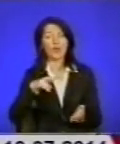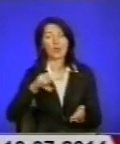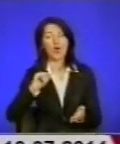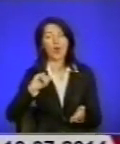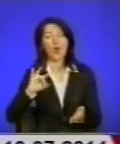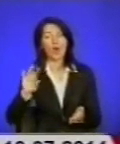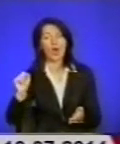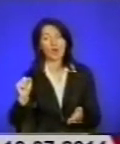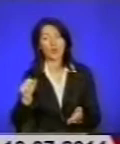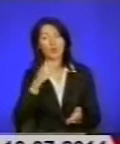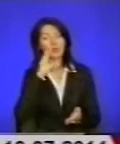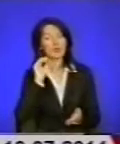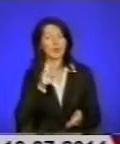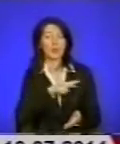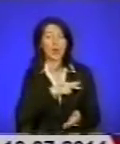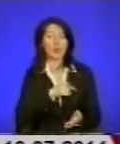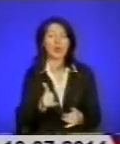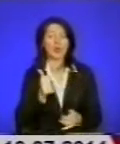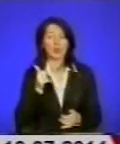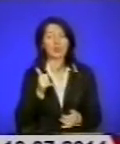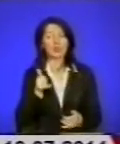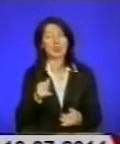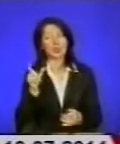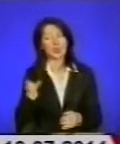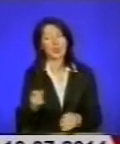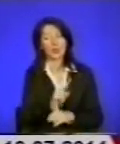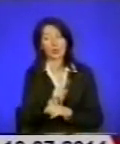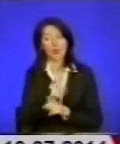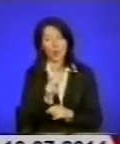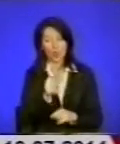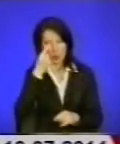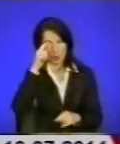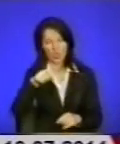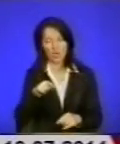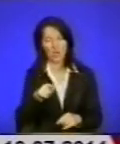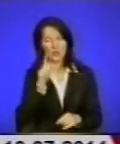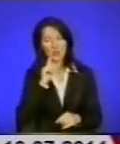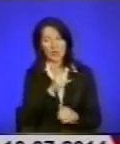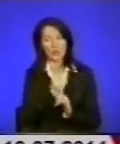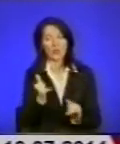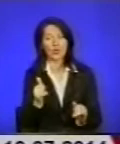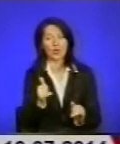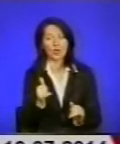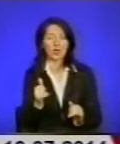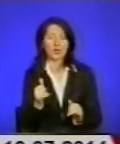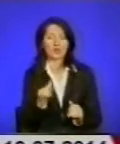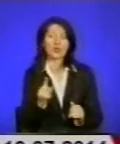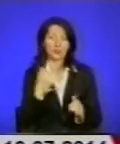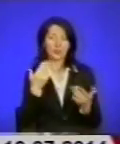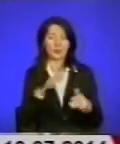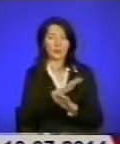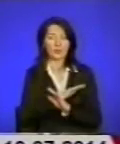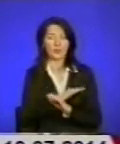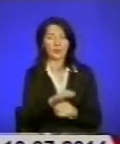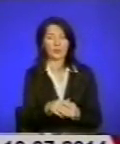Шевченківської премії, почесним громадянином Тернополя. Ті, хто його знали і досі, не можуть оговтатися від непоправної втрати.